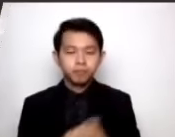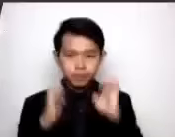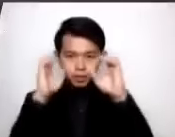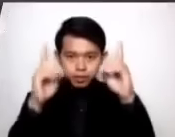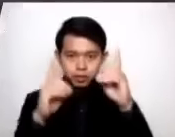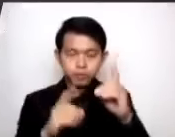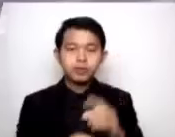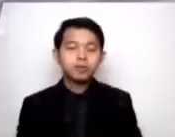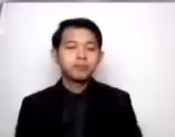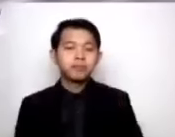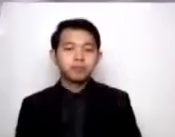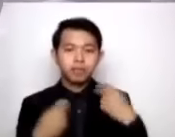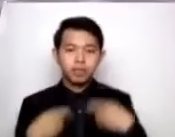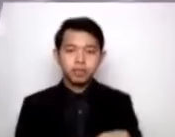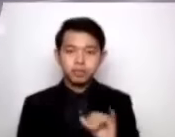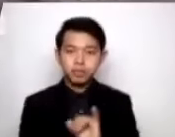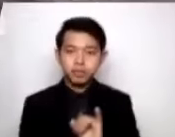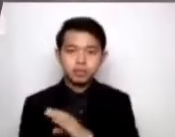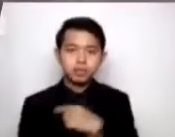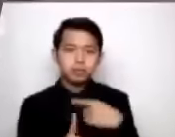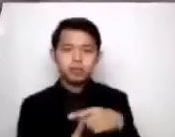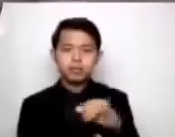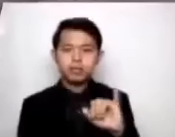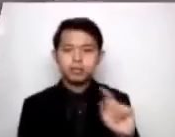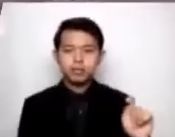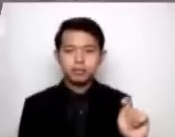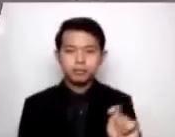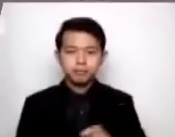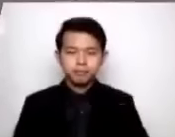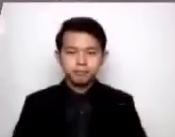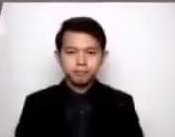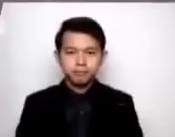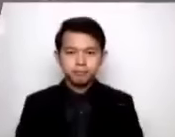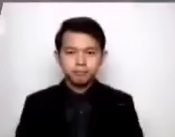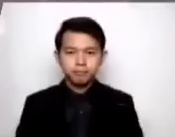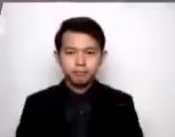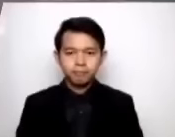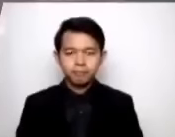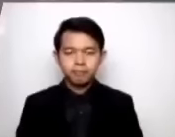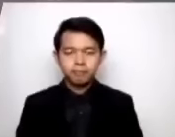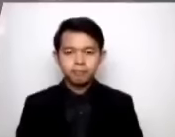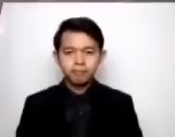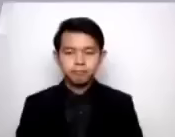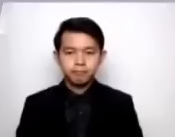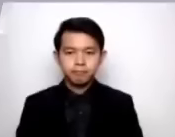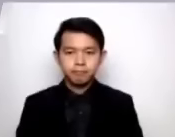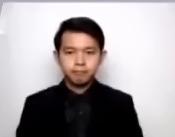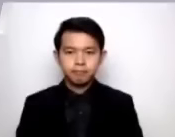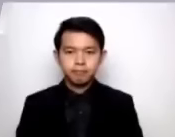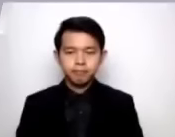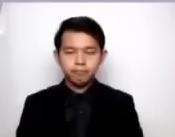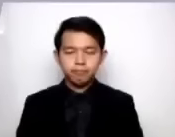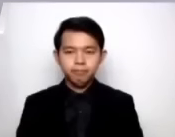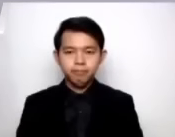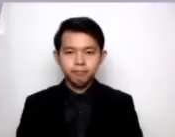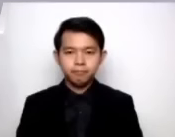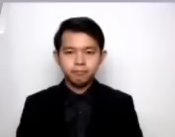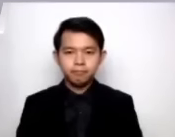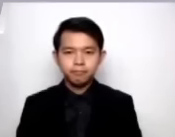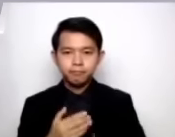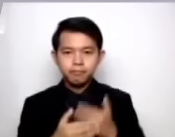IT. JP Soriano, nagbabalita para sa GMA Integrated News. Dumaan ang isang warship